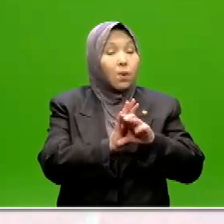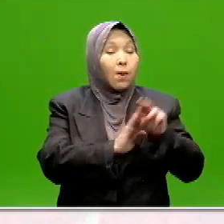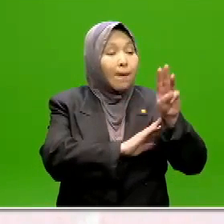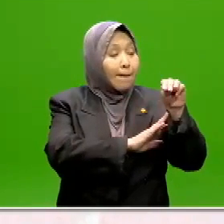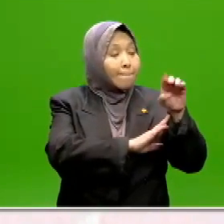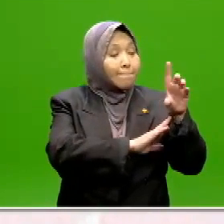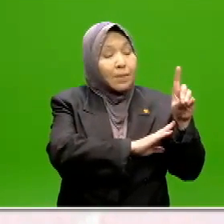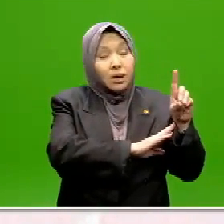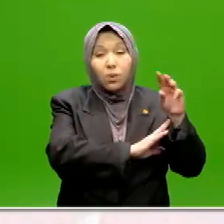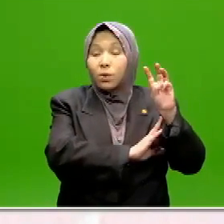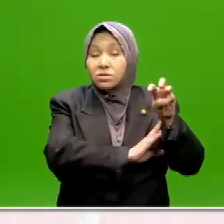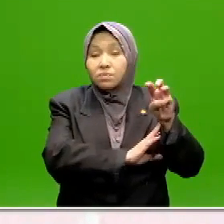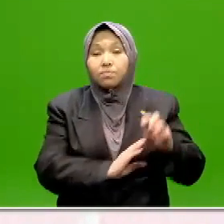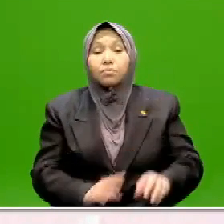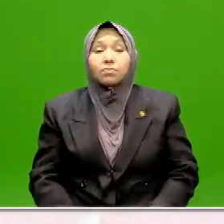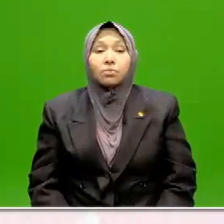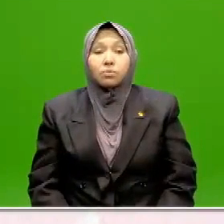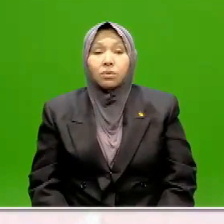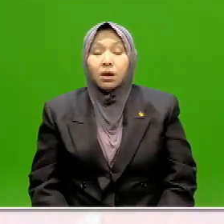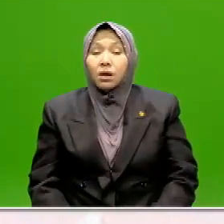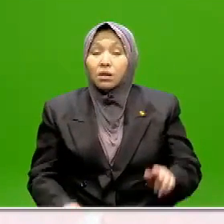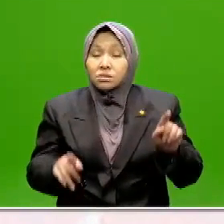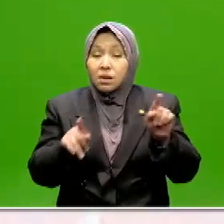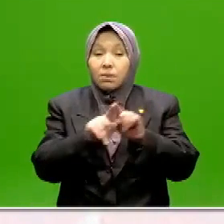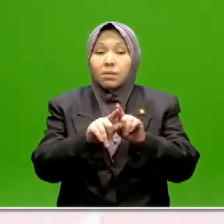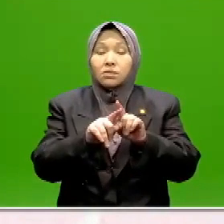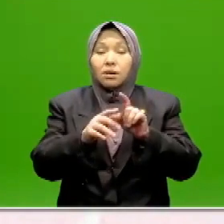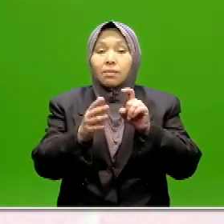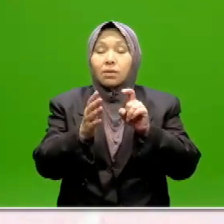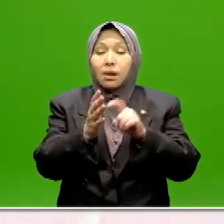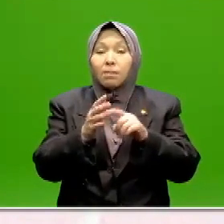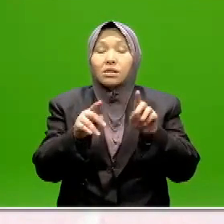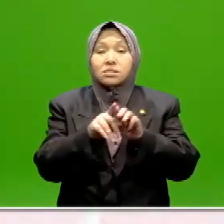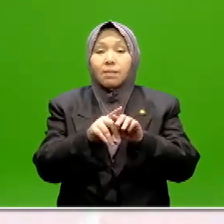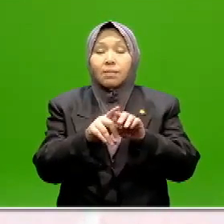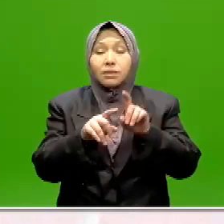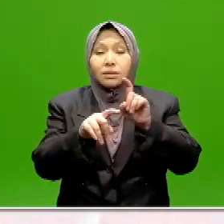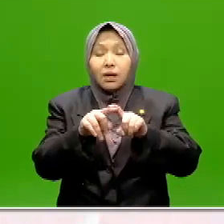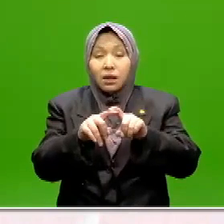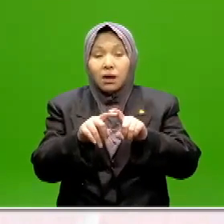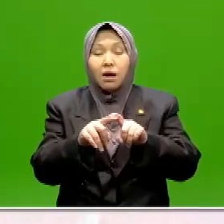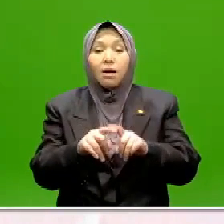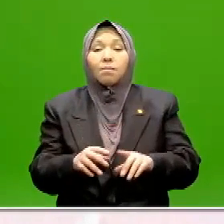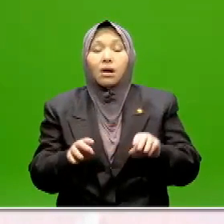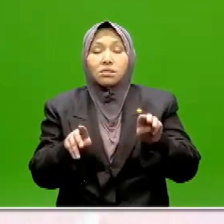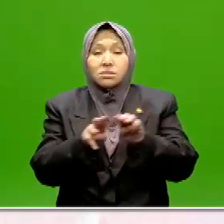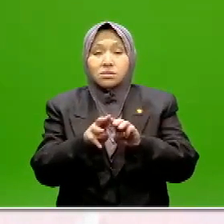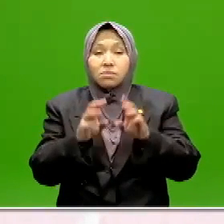yscm di Makassar Kukira kau terletak kita